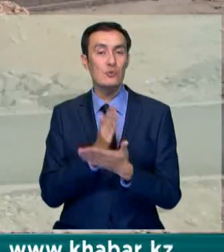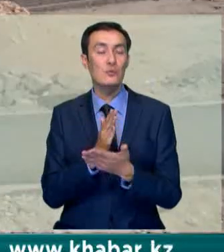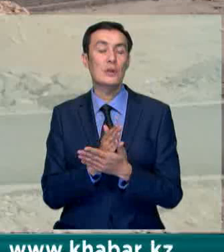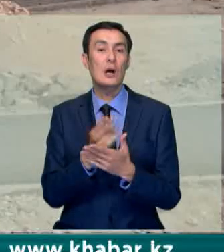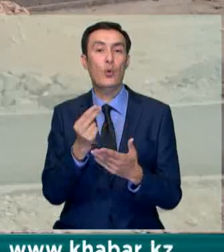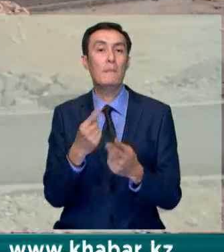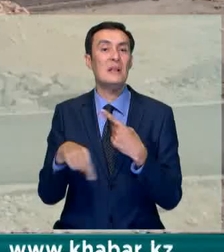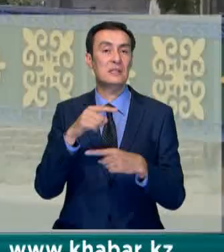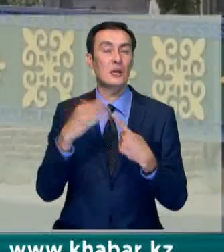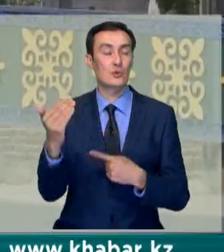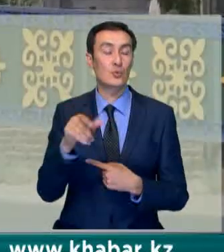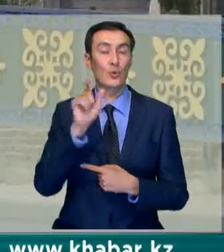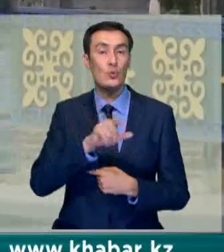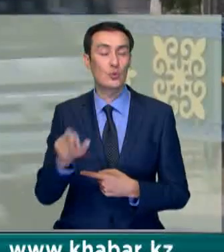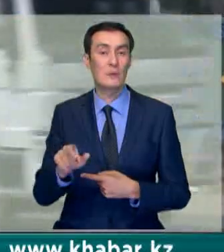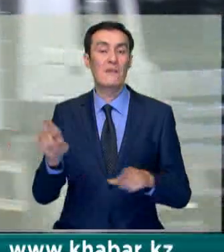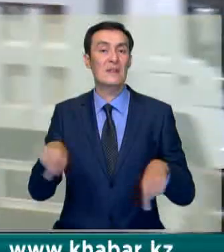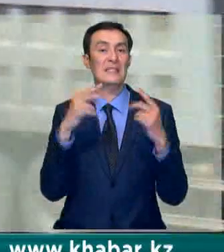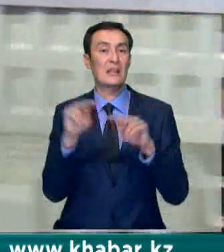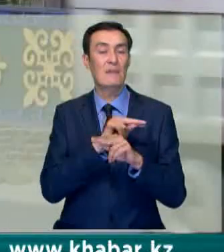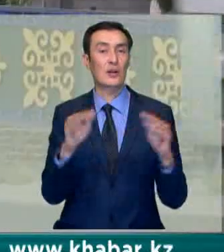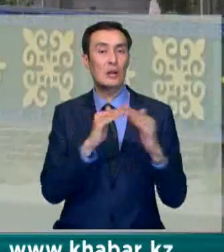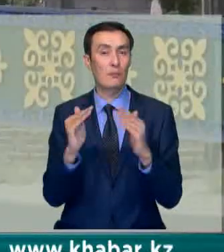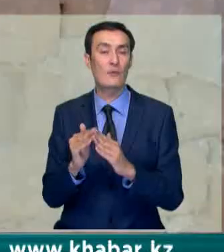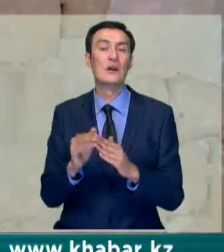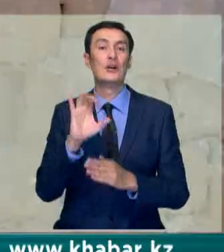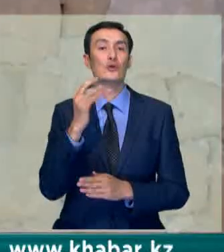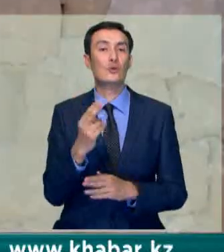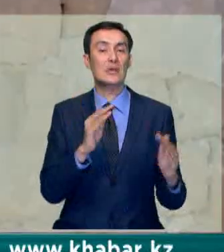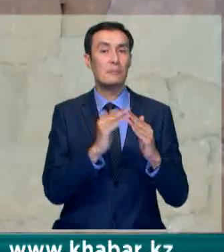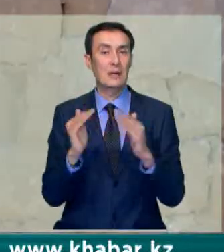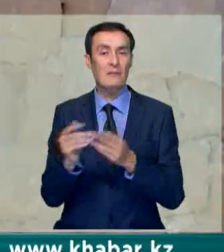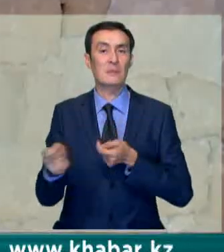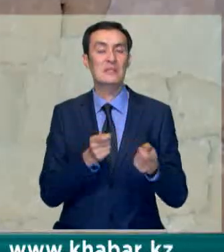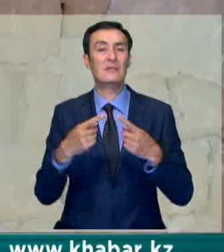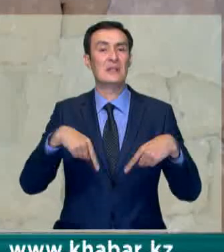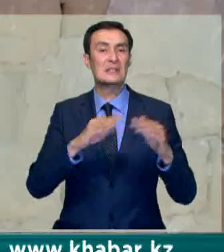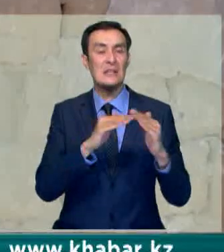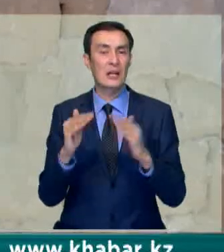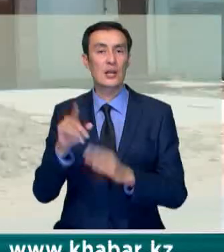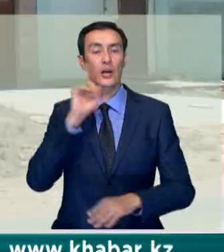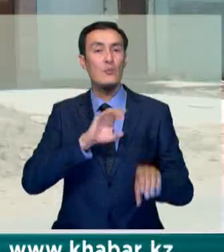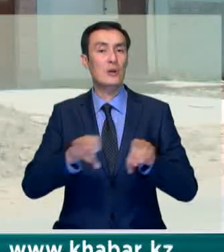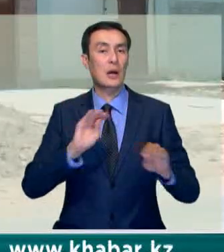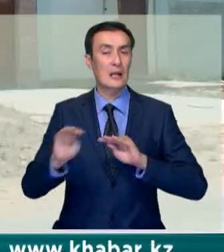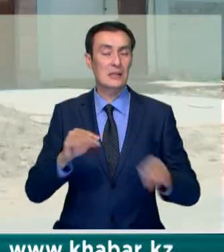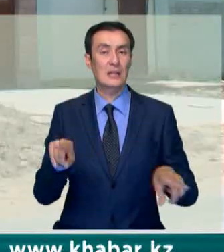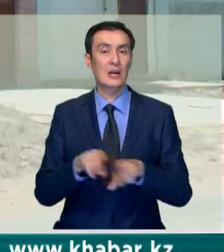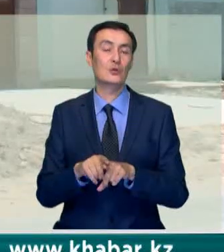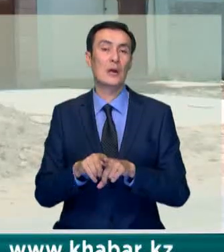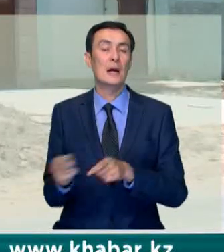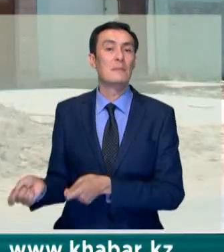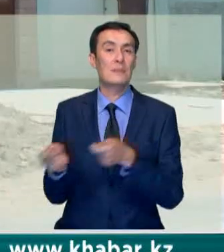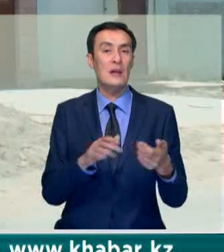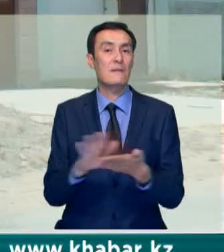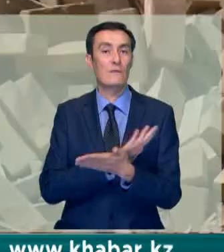на компенсацию жителям города, восстановление домов, специальных социальных объектов, административных зданий и коммуникаций, а также на